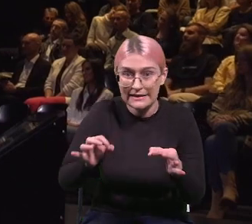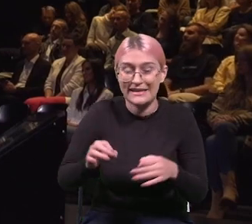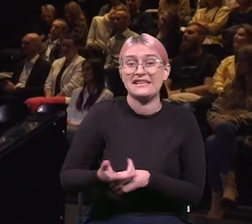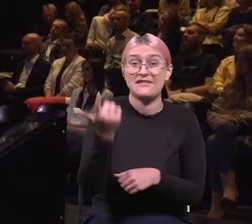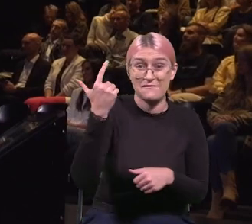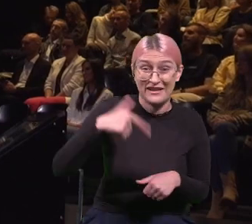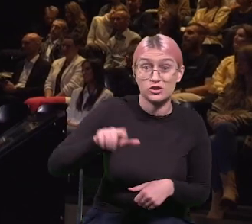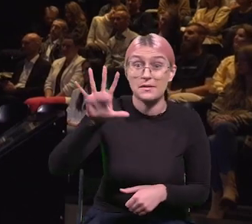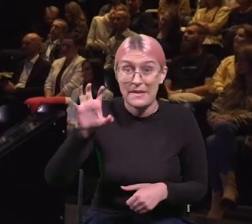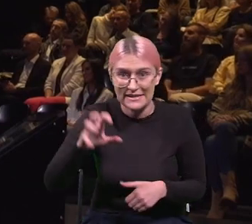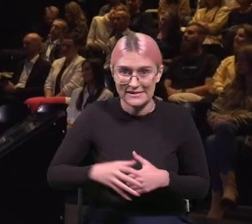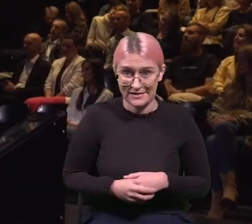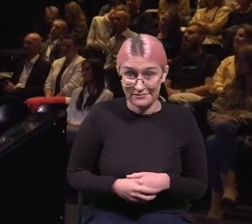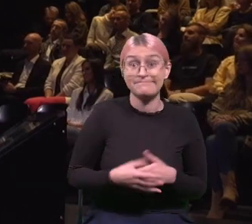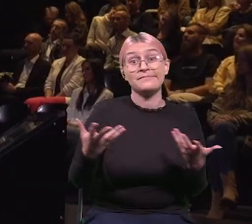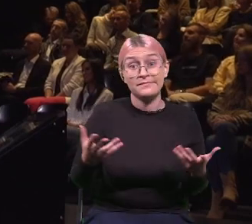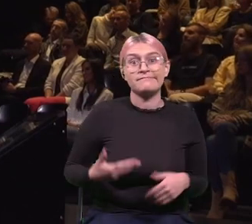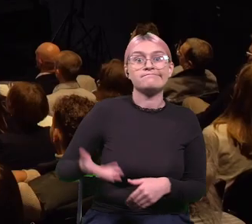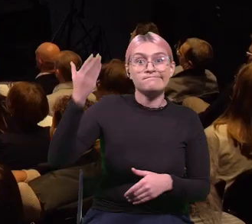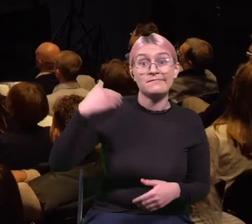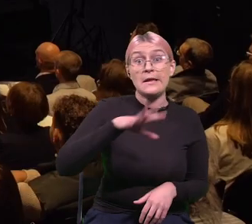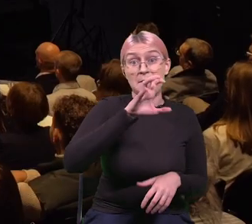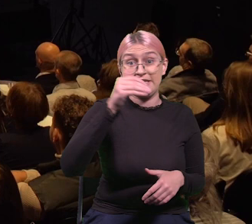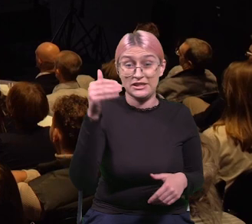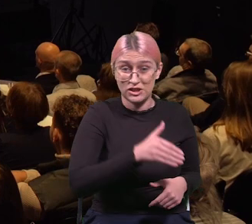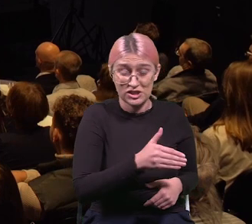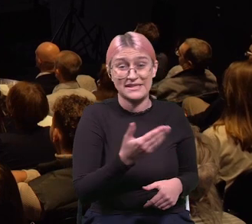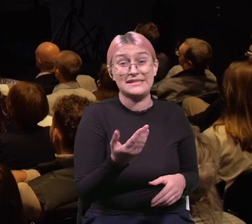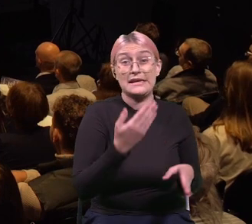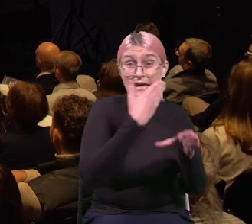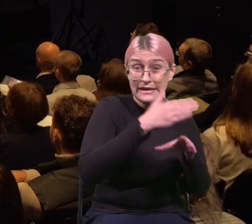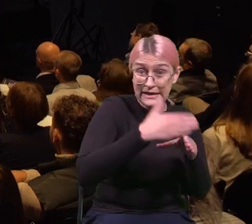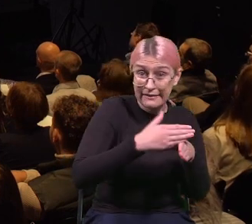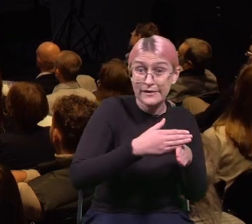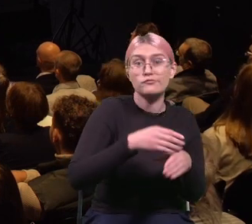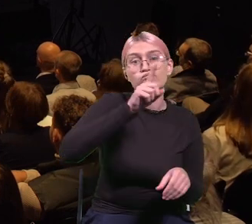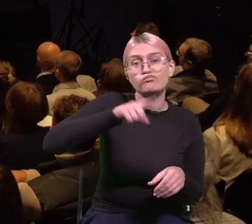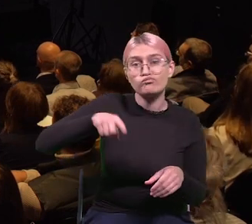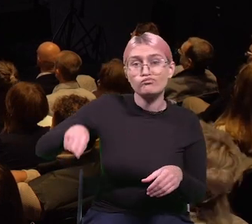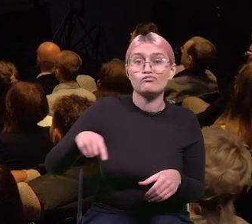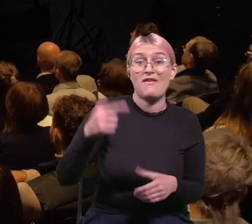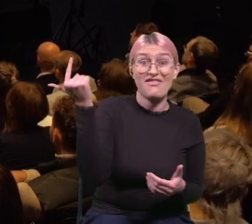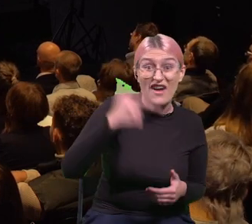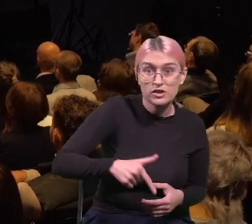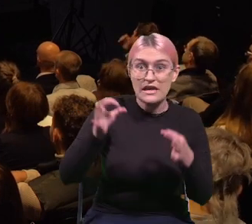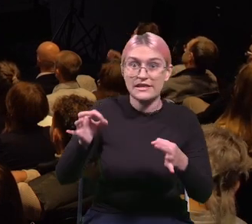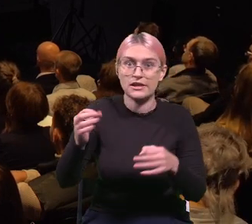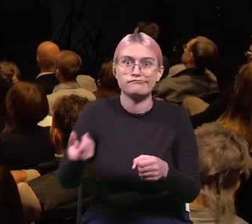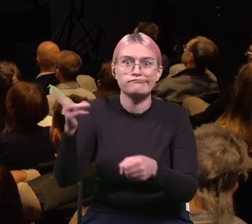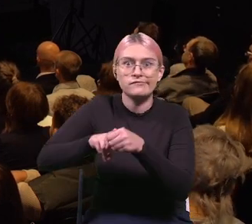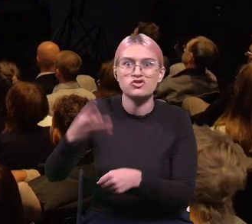teraz wynosi około 4000. Z indeksu dostępności mieszkaniowej wynika, który mierzy